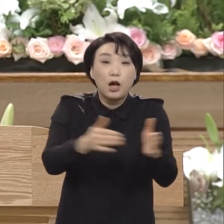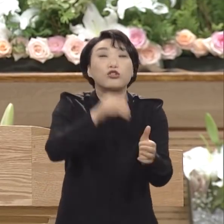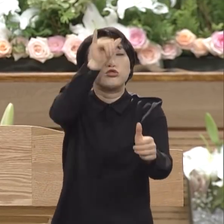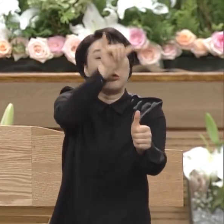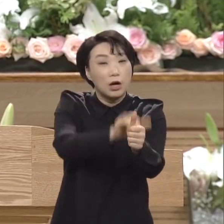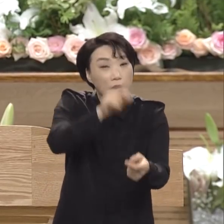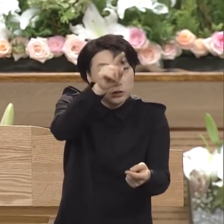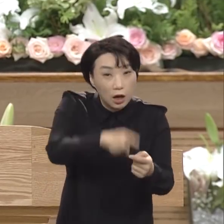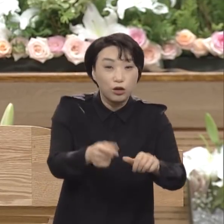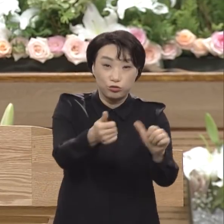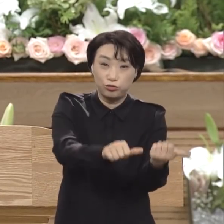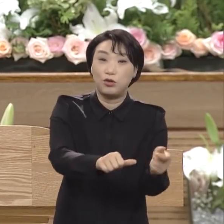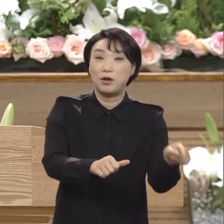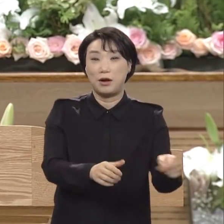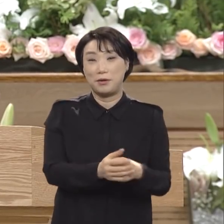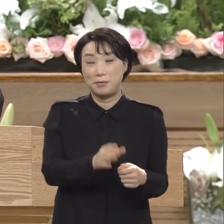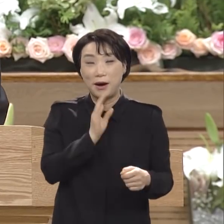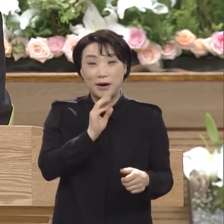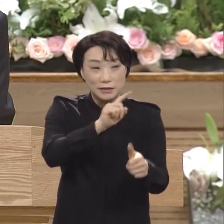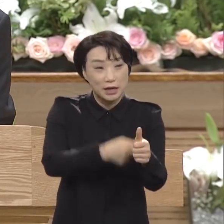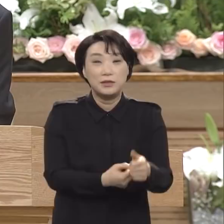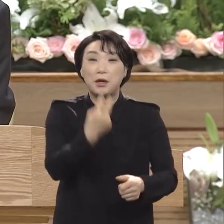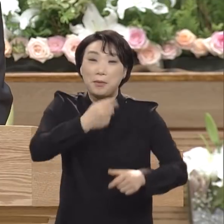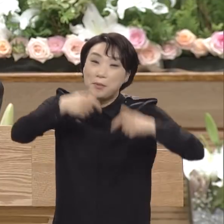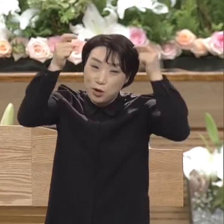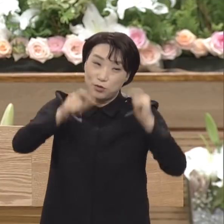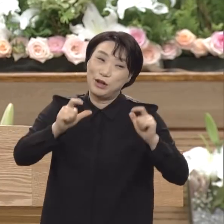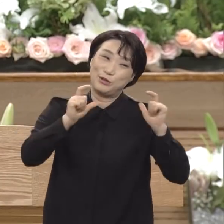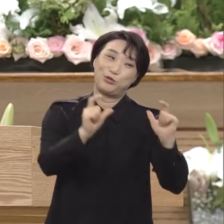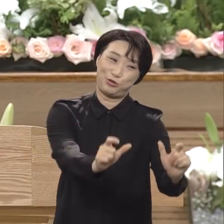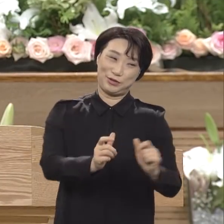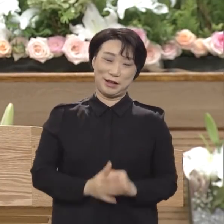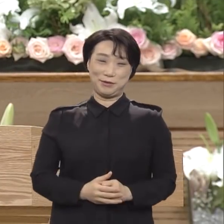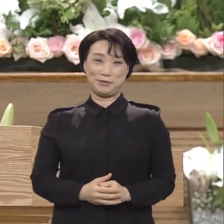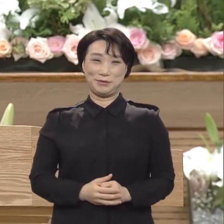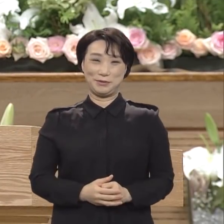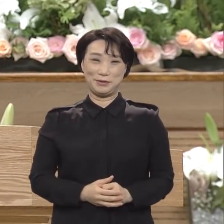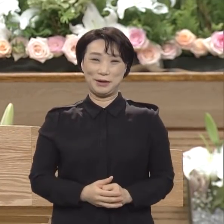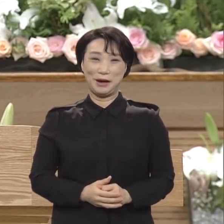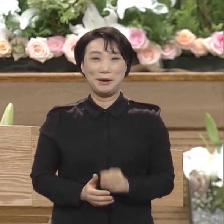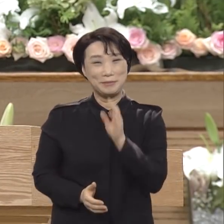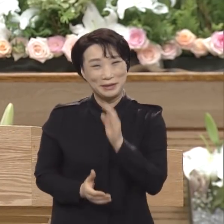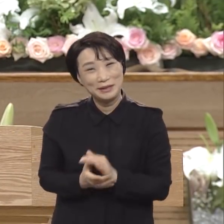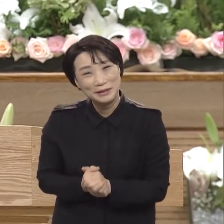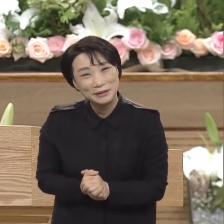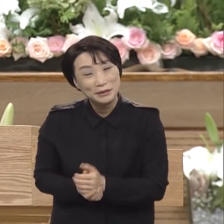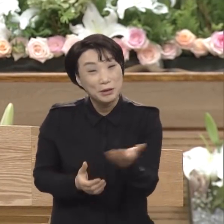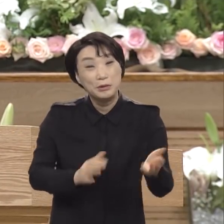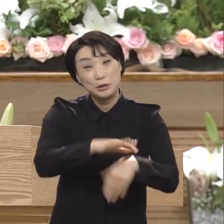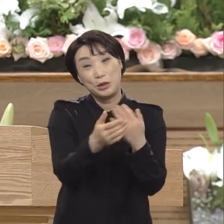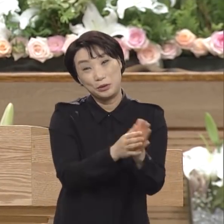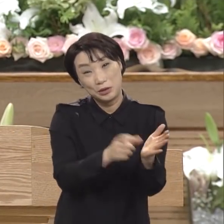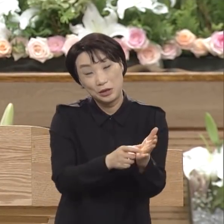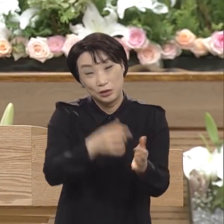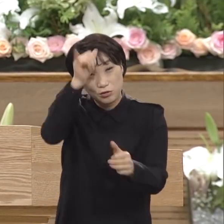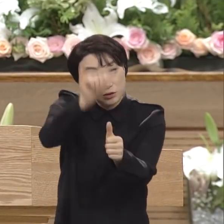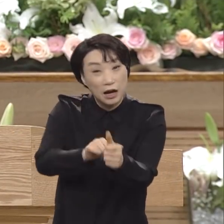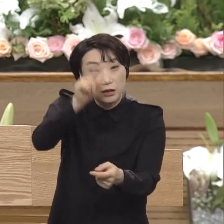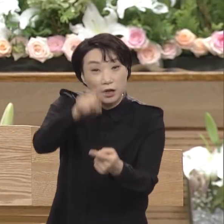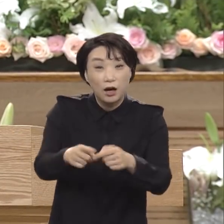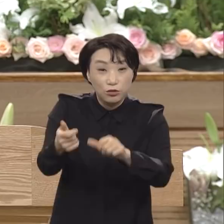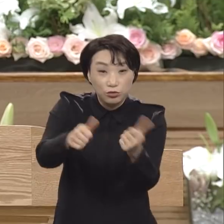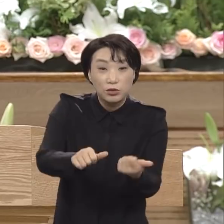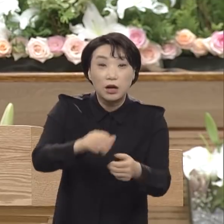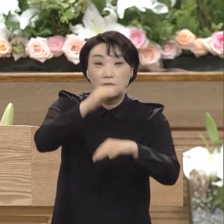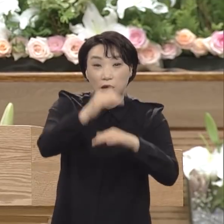충성하다 죽어라. 그리하면 생명의 멸류관을 내게 주리라. 성경은 충성하다 죽으라는 말이